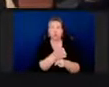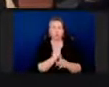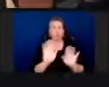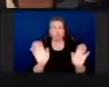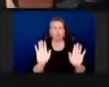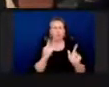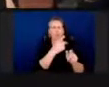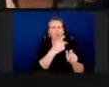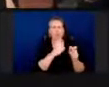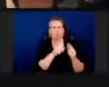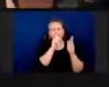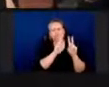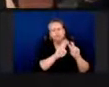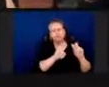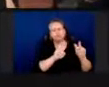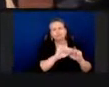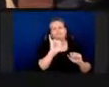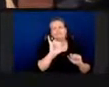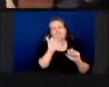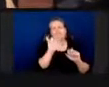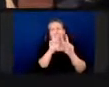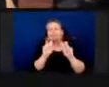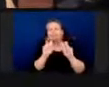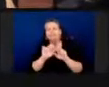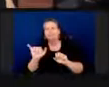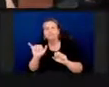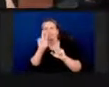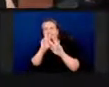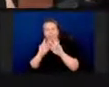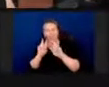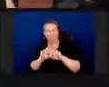ambazo watafanya baadaye.